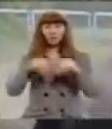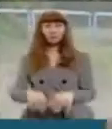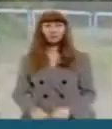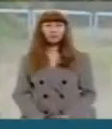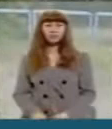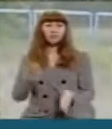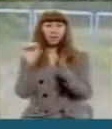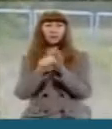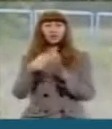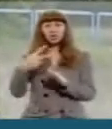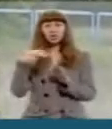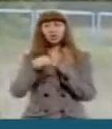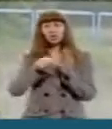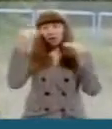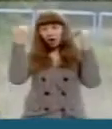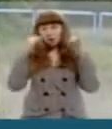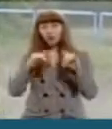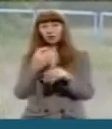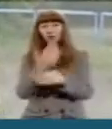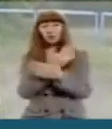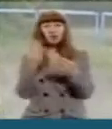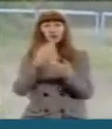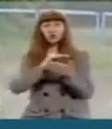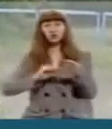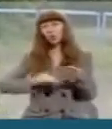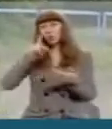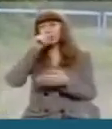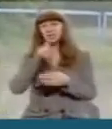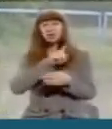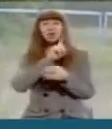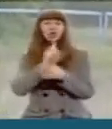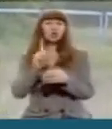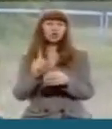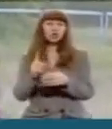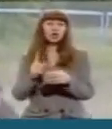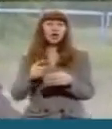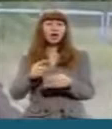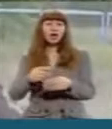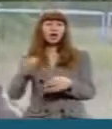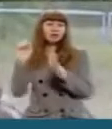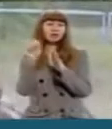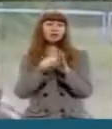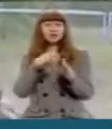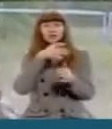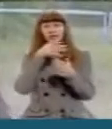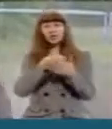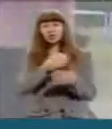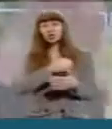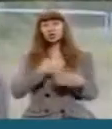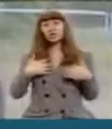дейді. Сомнительный шықса, біз бүкіл малдарды әкелеміз, күдіктілерді. Соларды бәрігін жинап алып кетеміз